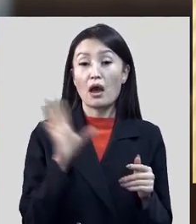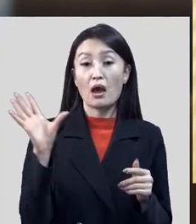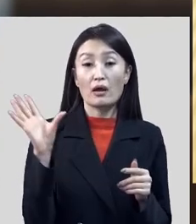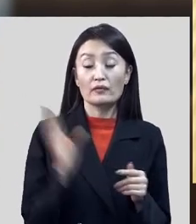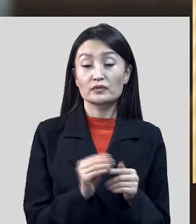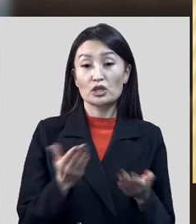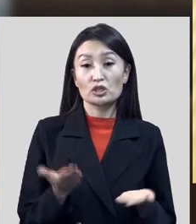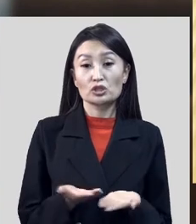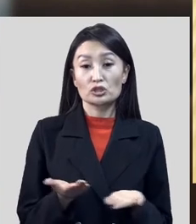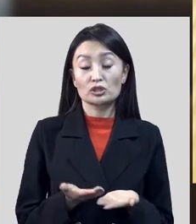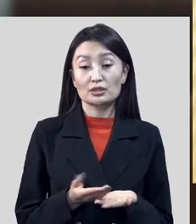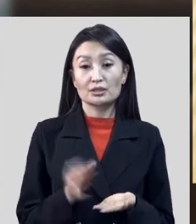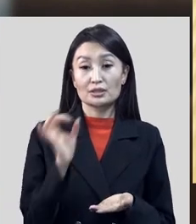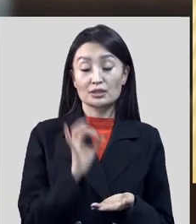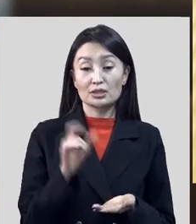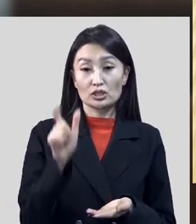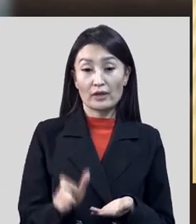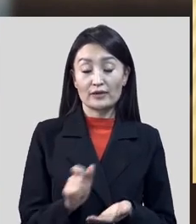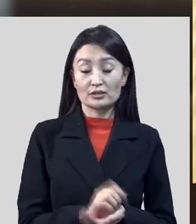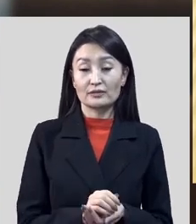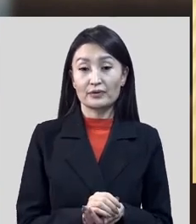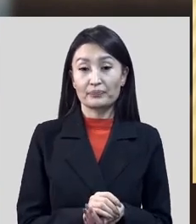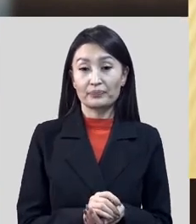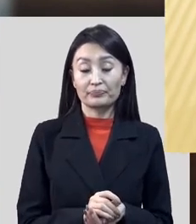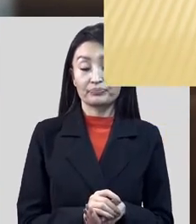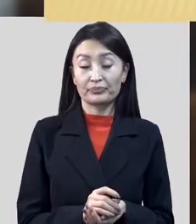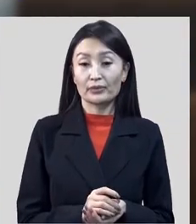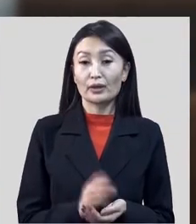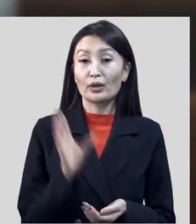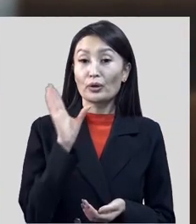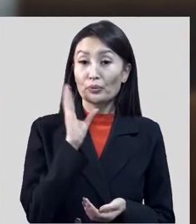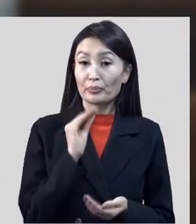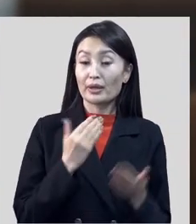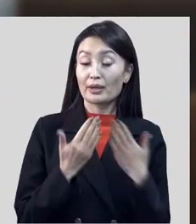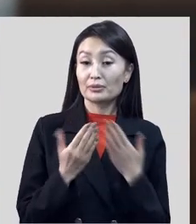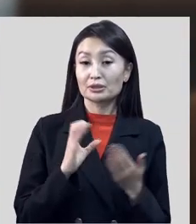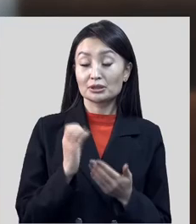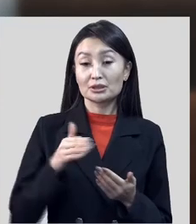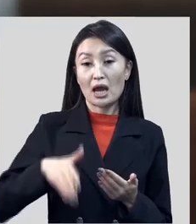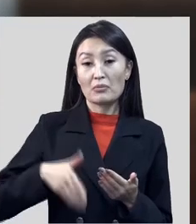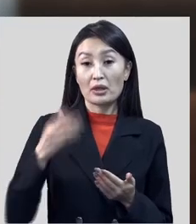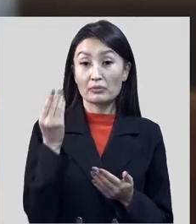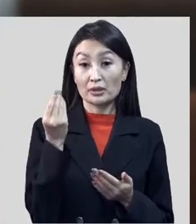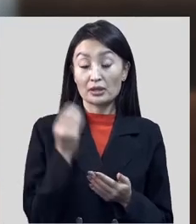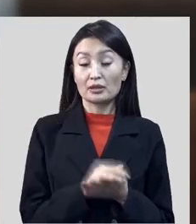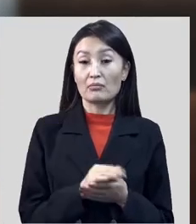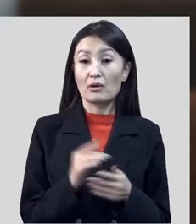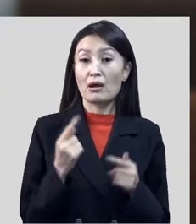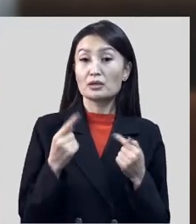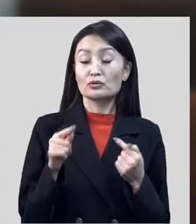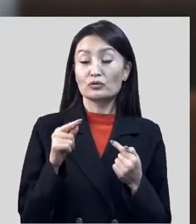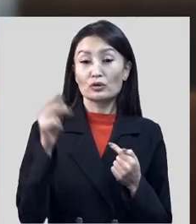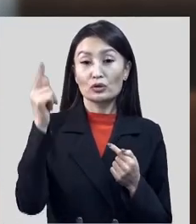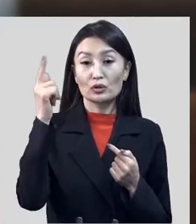всей истории существования человечества умение обращаться с карманными деньгами особый навык